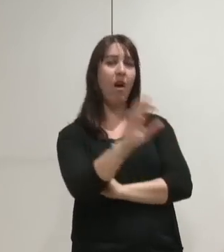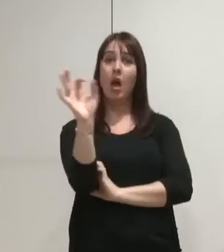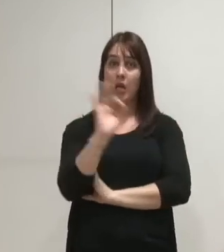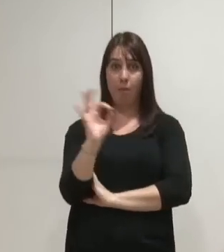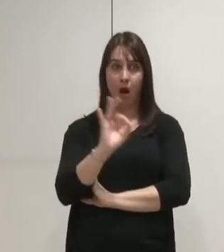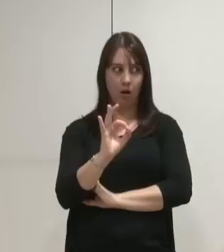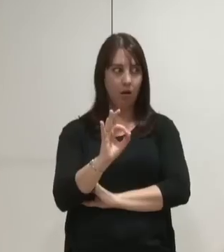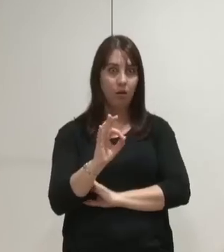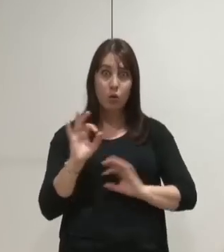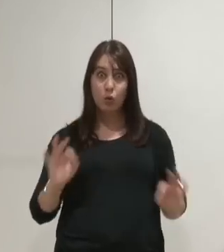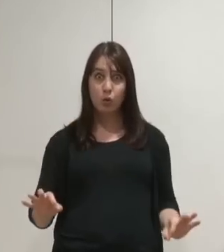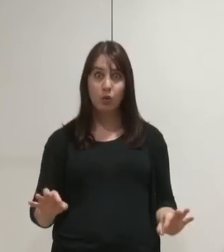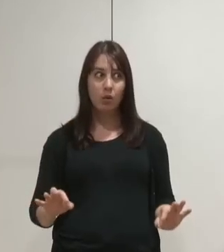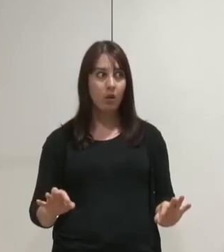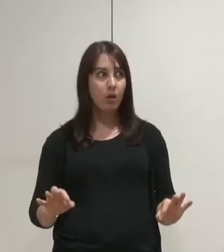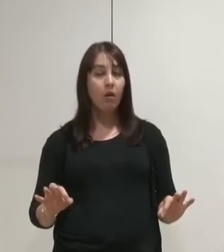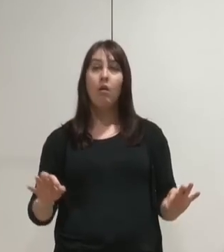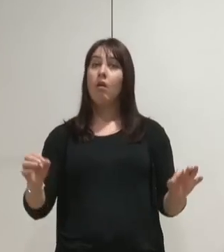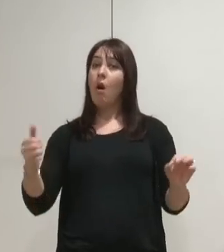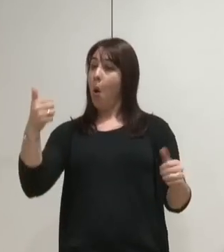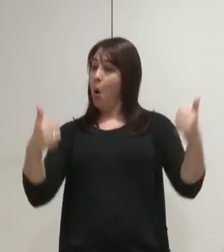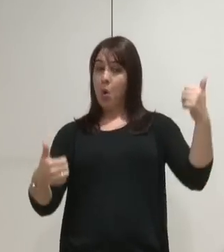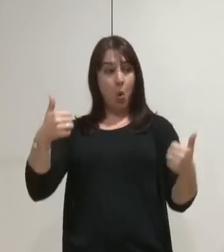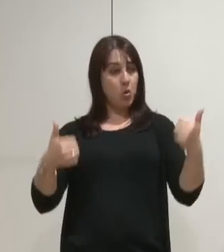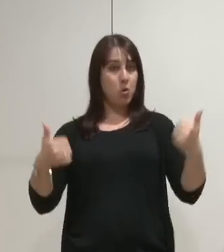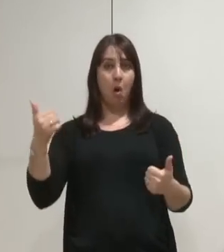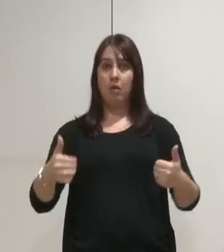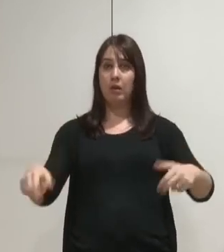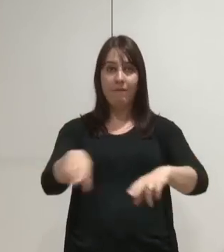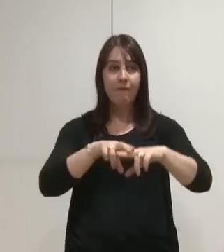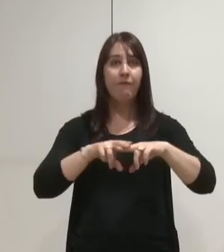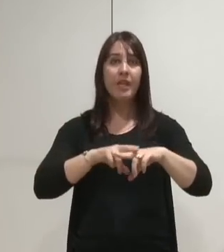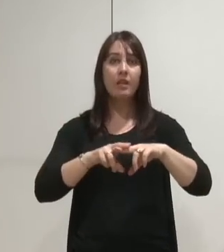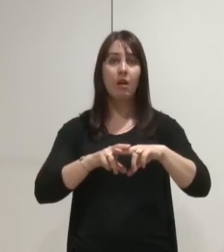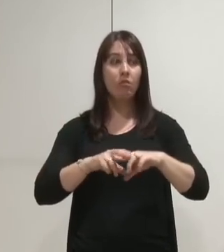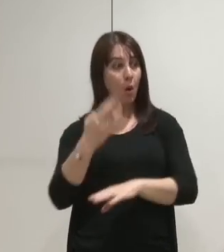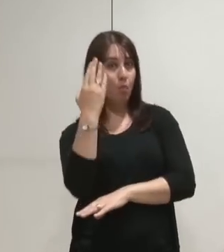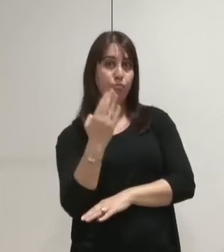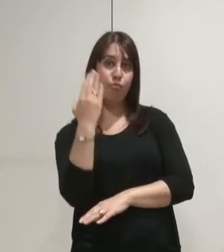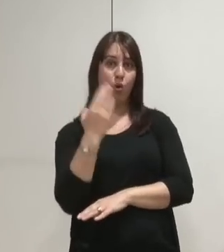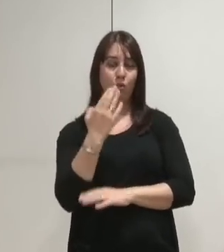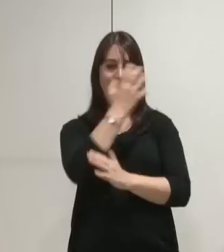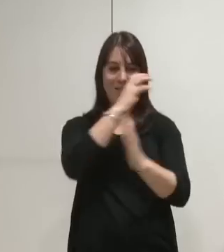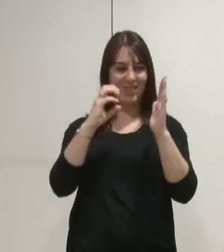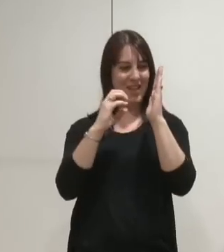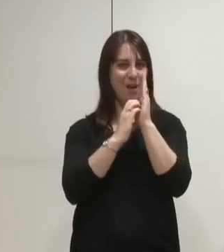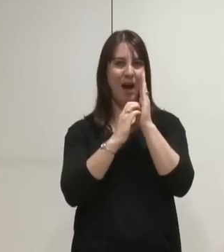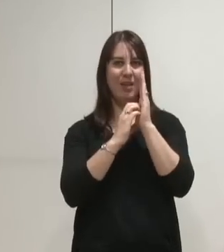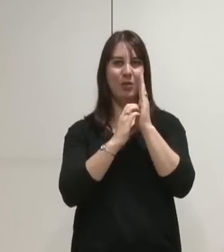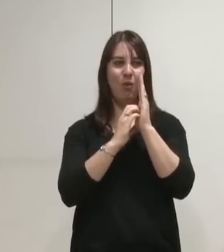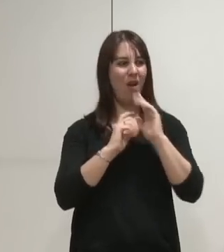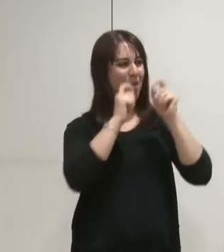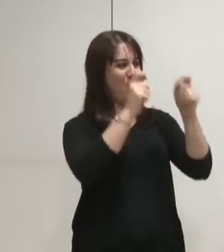que dès lors puisqu'il n'y a pas eu de mise en concurrence il faut annuler la délibération qui attribue la